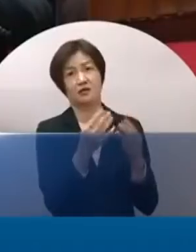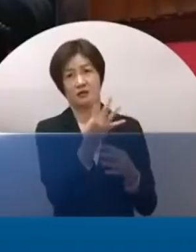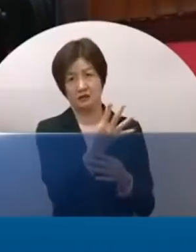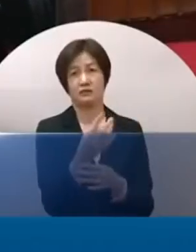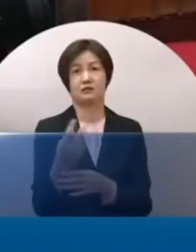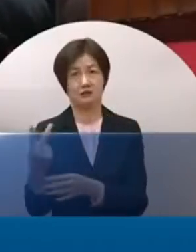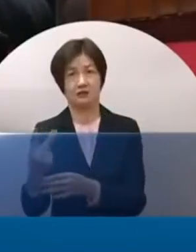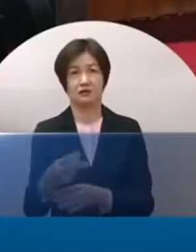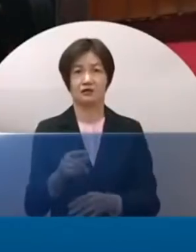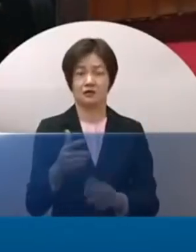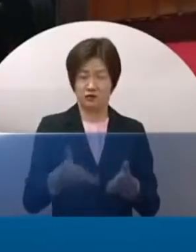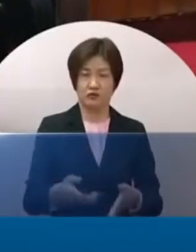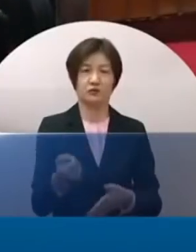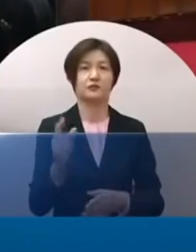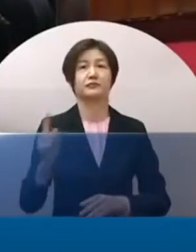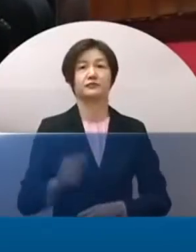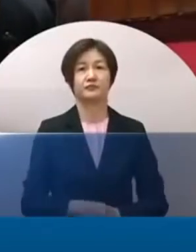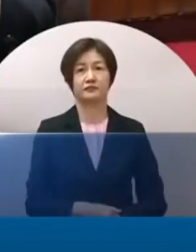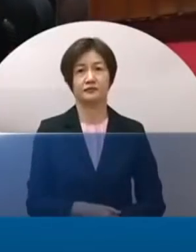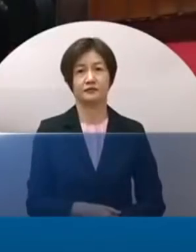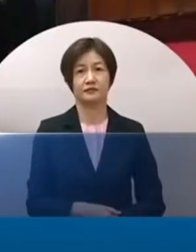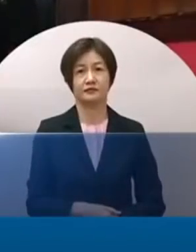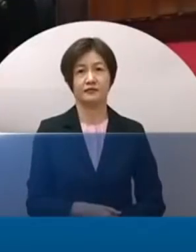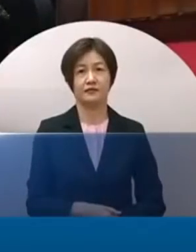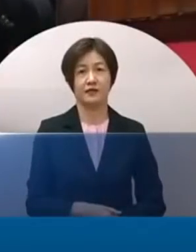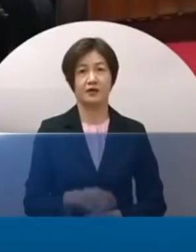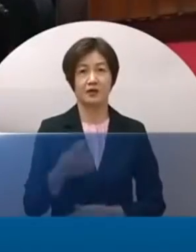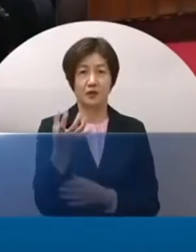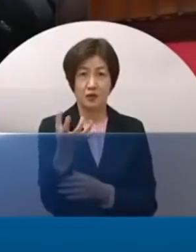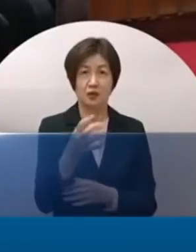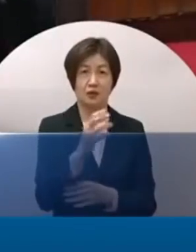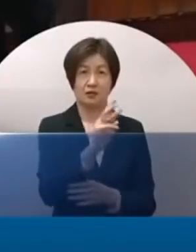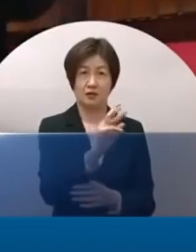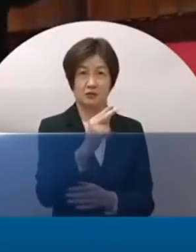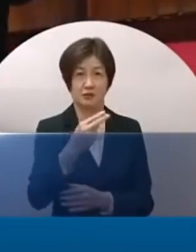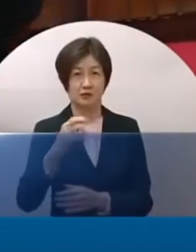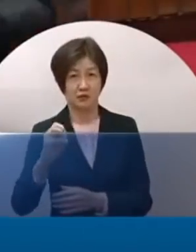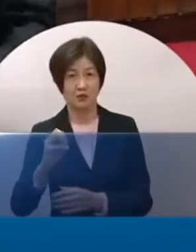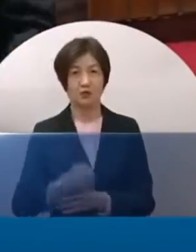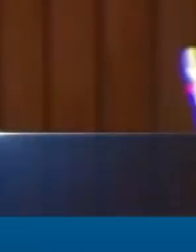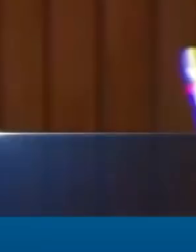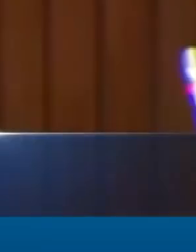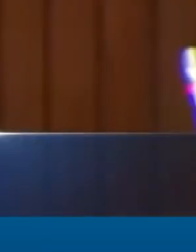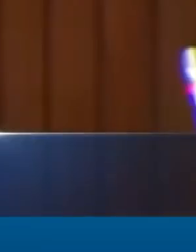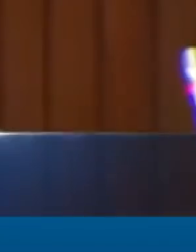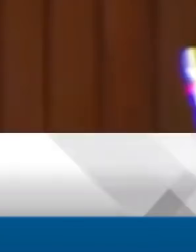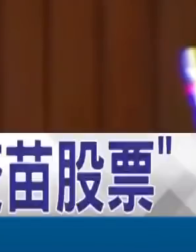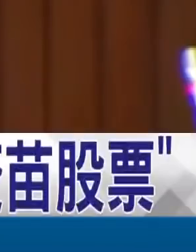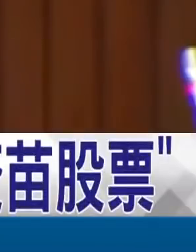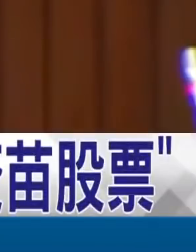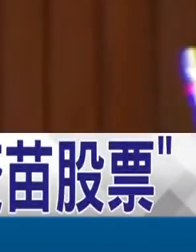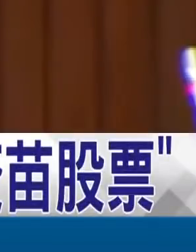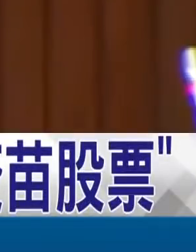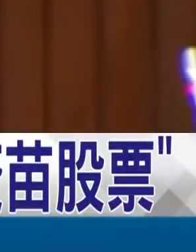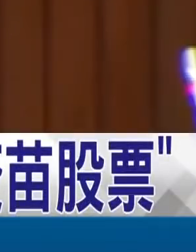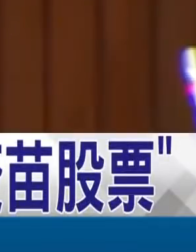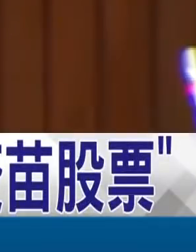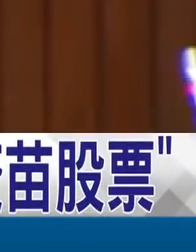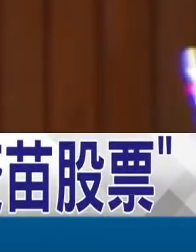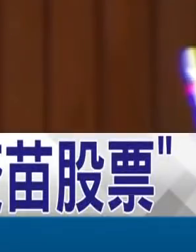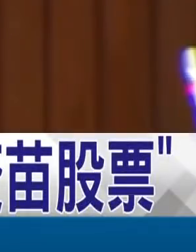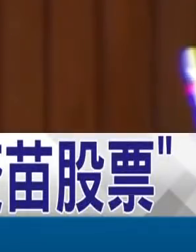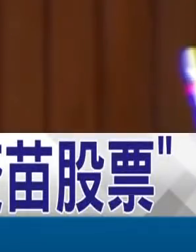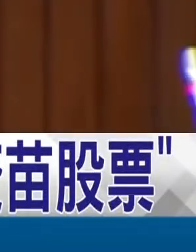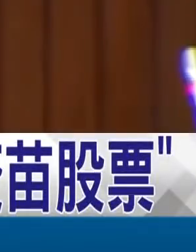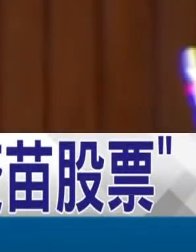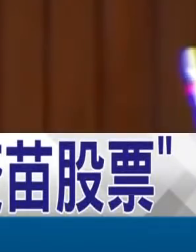不是重点，到现在没有被多数国家没有被 WHO 承认，是不是事实？ 当时国民党立委吴思怀在立院